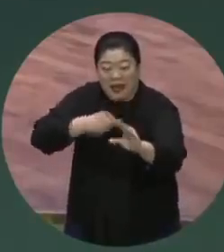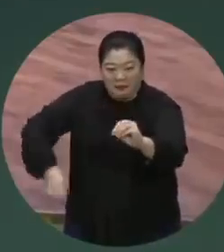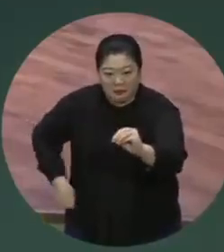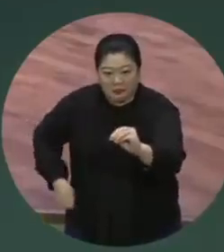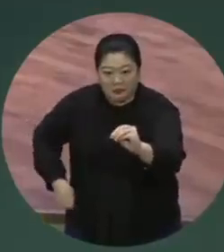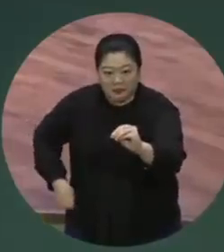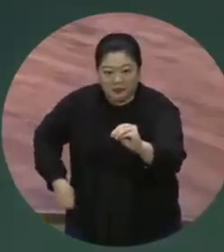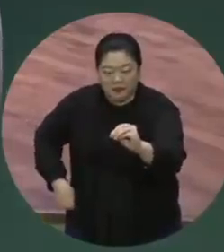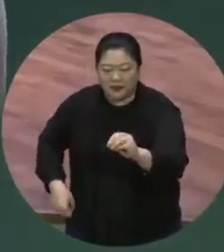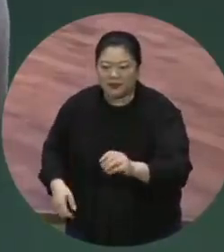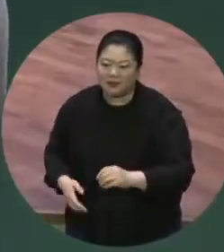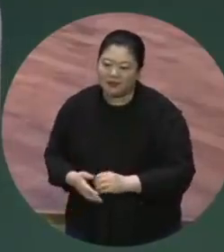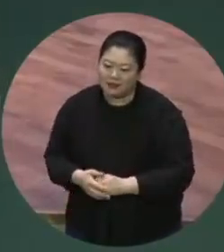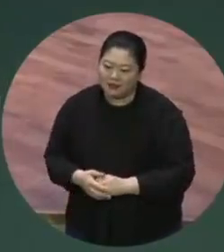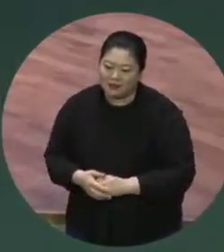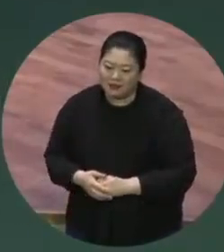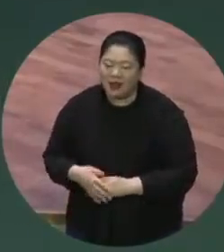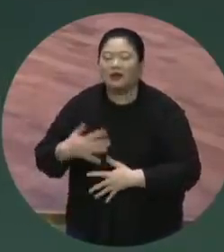여러분,